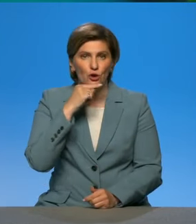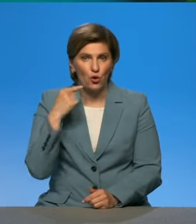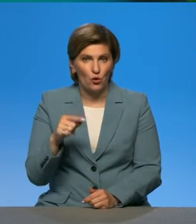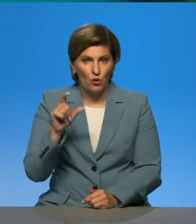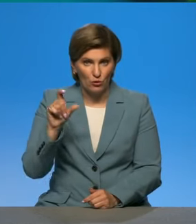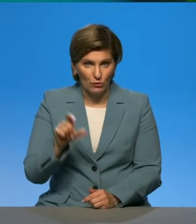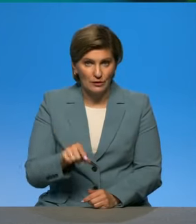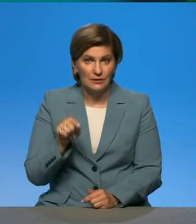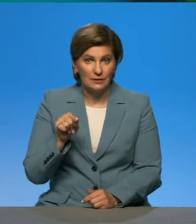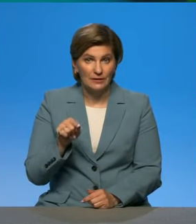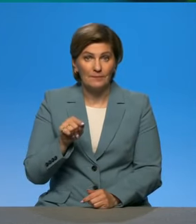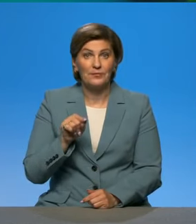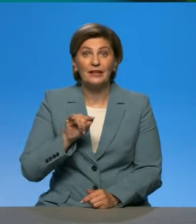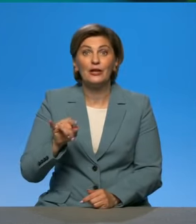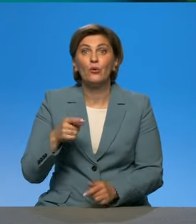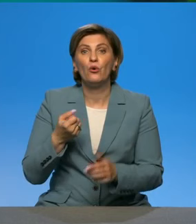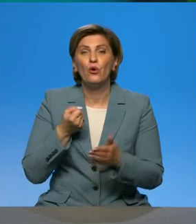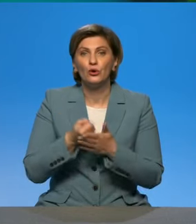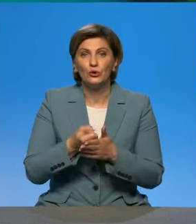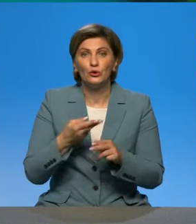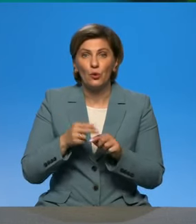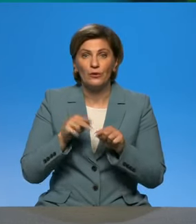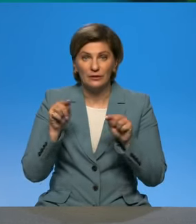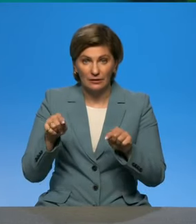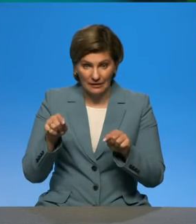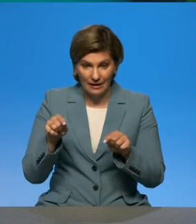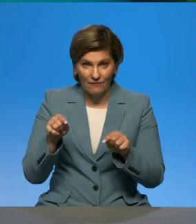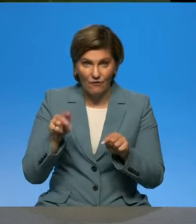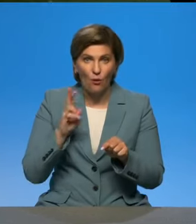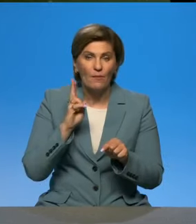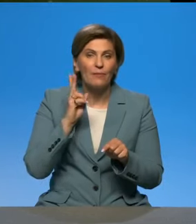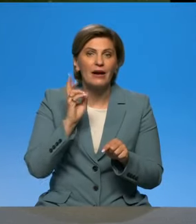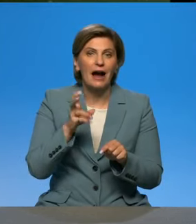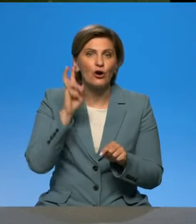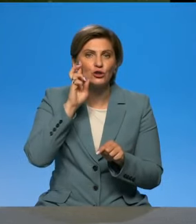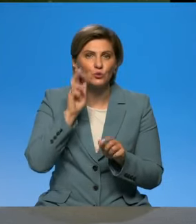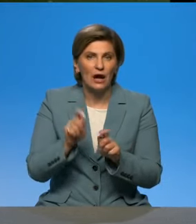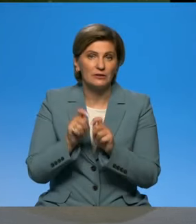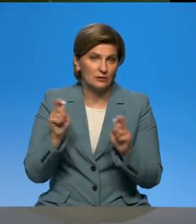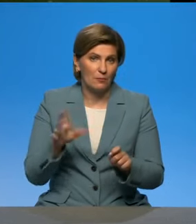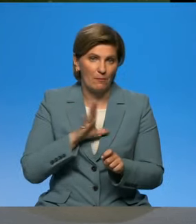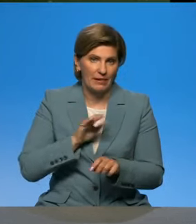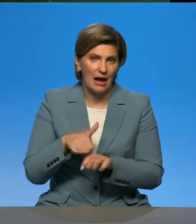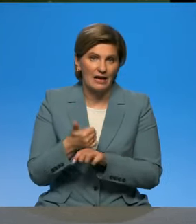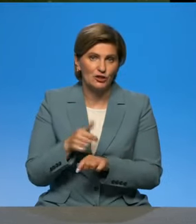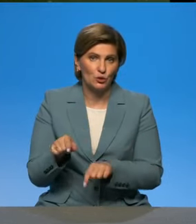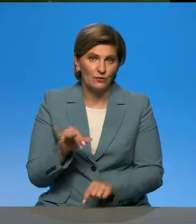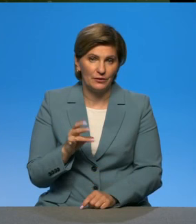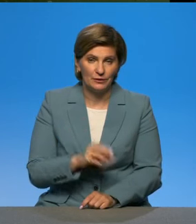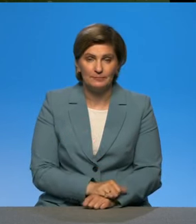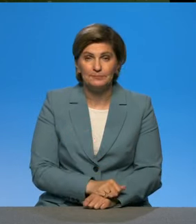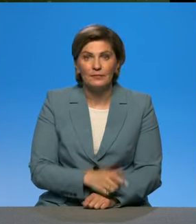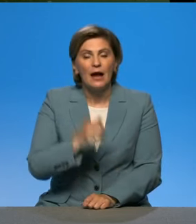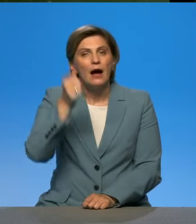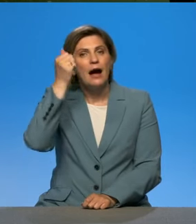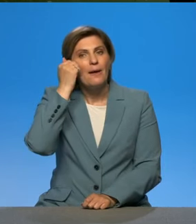он начал до того, как какое-либо государство там было основано. Это большая ценность. Память Миклу Хамаклая каким-то